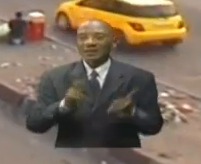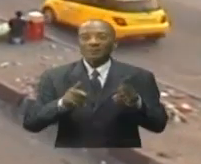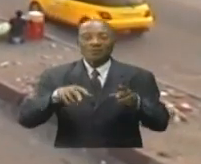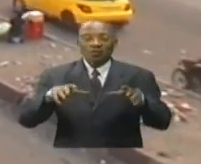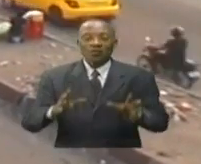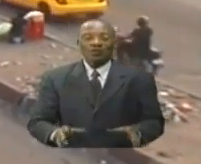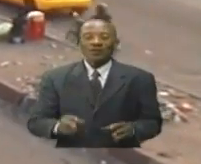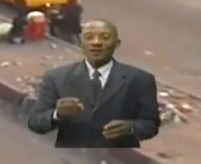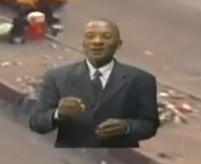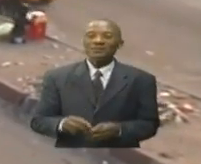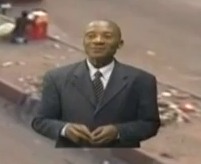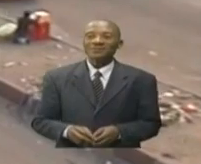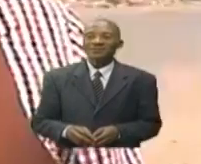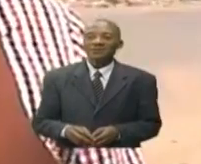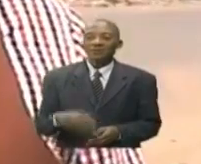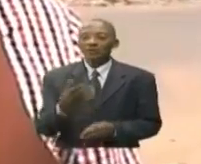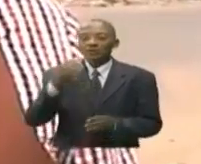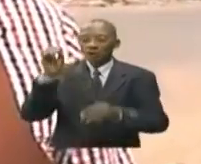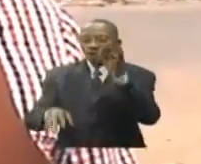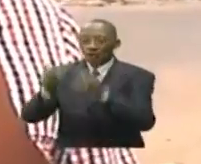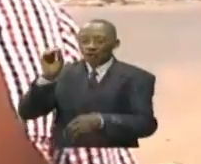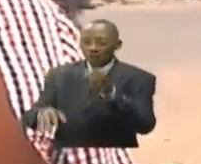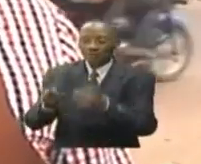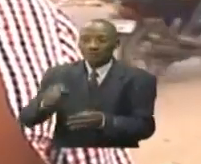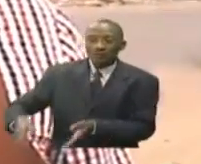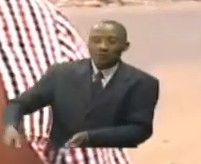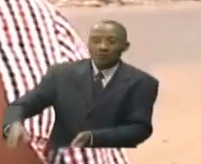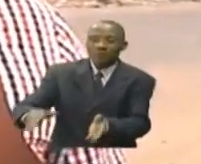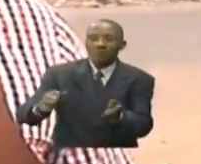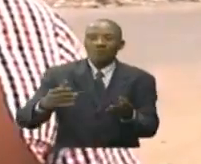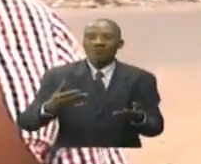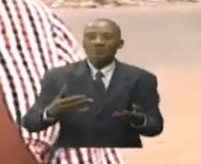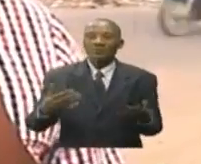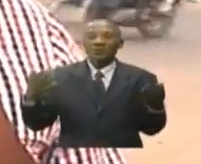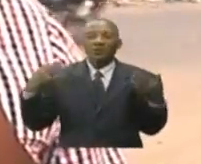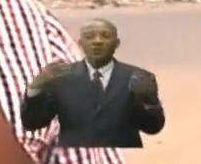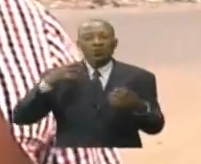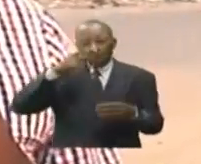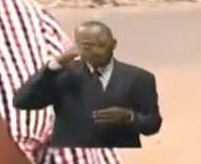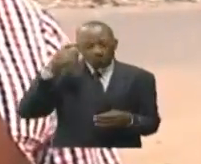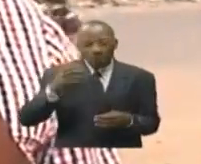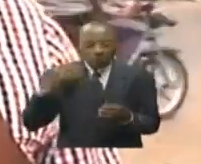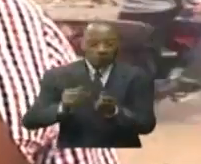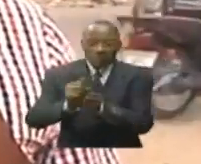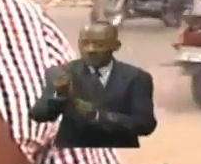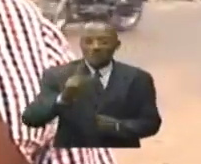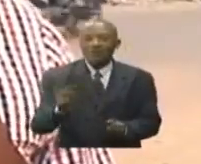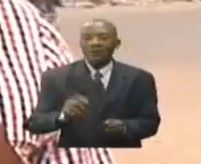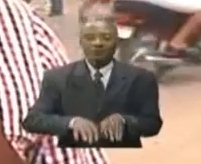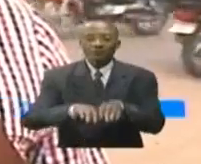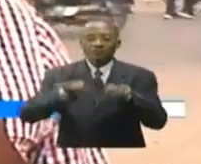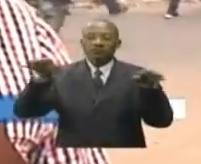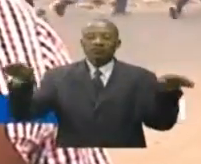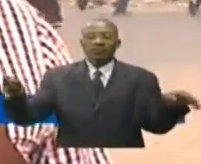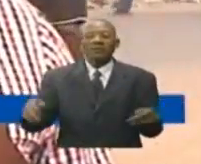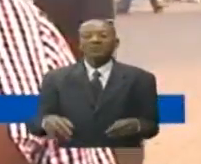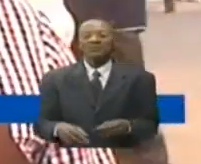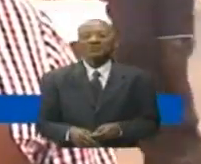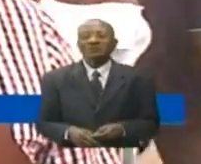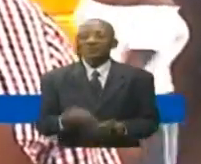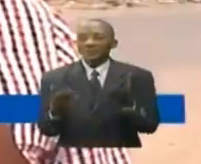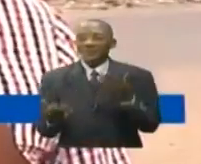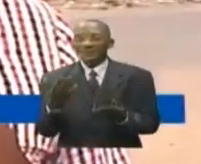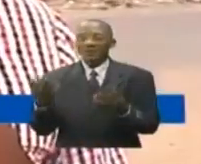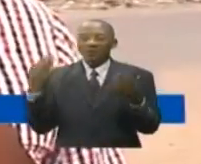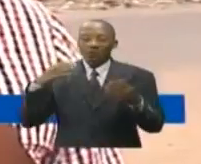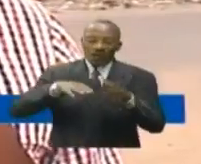Kinshasa. Bientôt c'est la pluie, tous les caniveaux sont pleins, tous les artères sont pleins. Où est-ce qu'on va se retrouver? Si les caniveaux ne sont